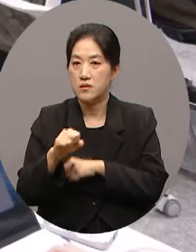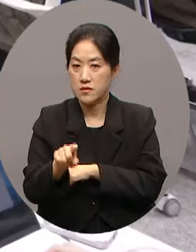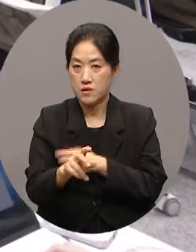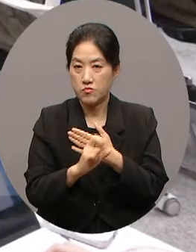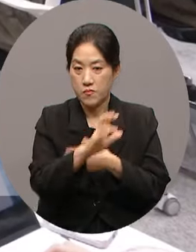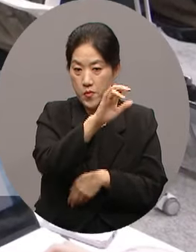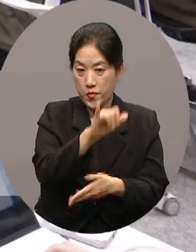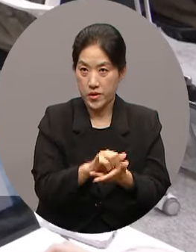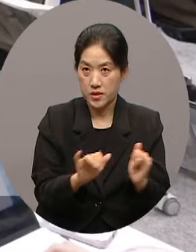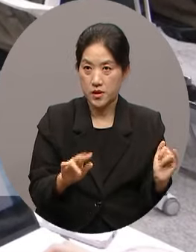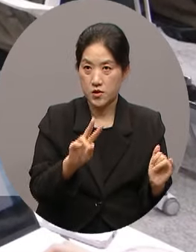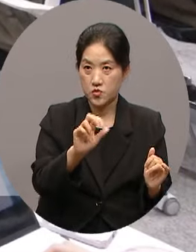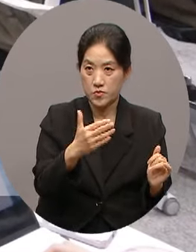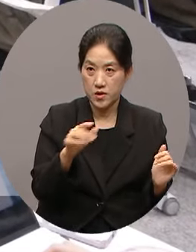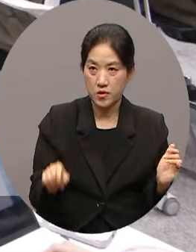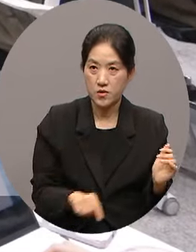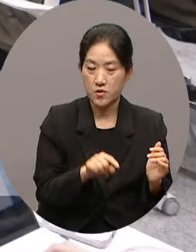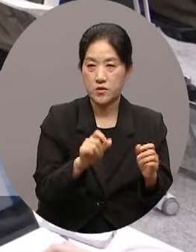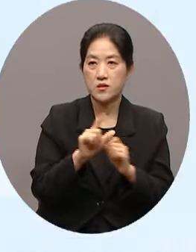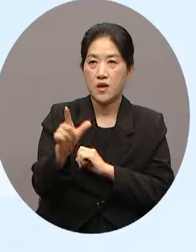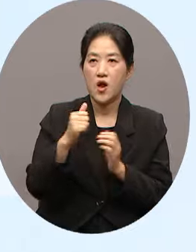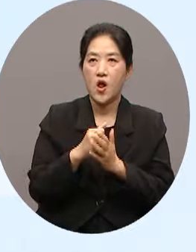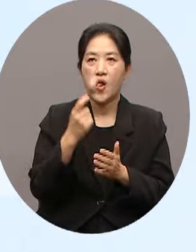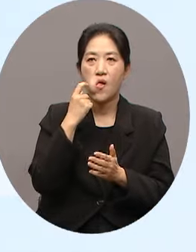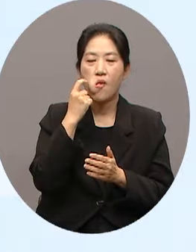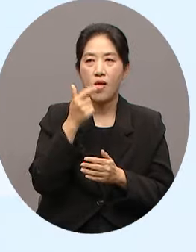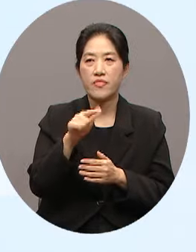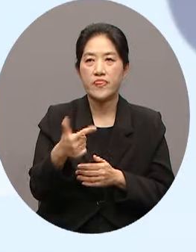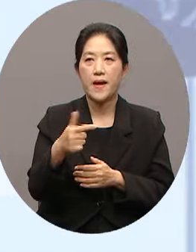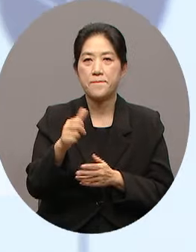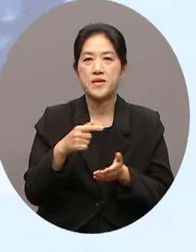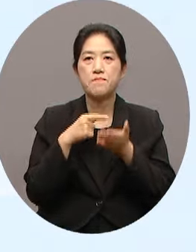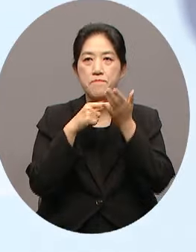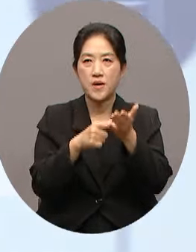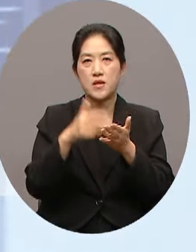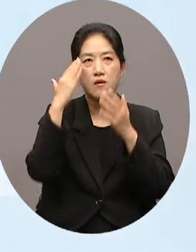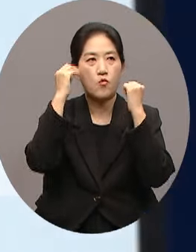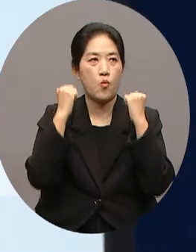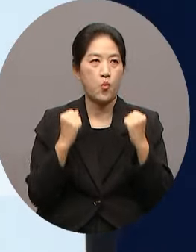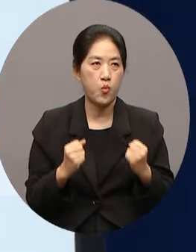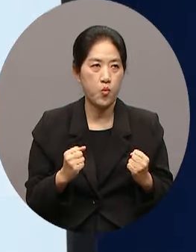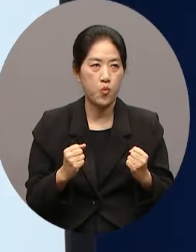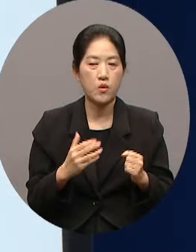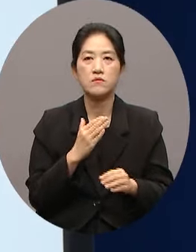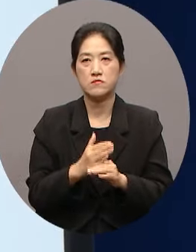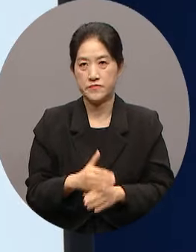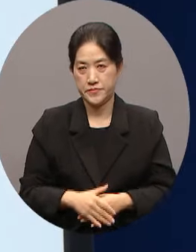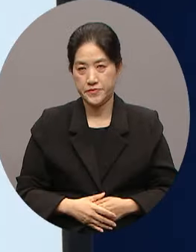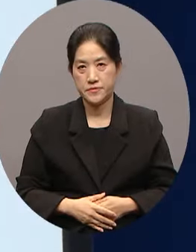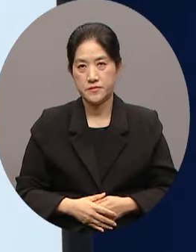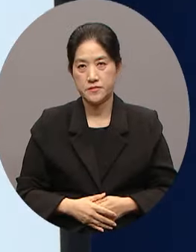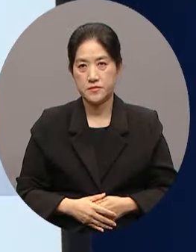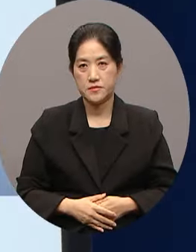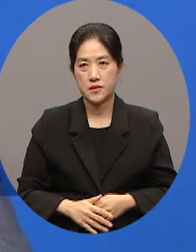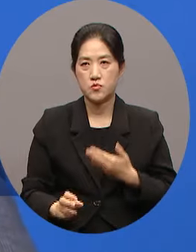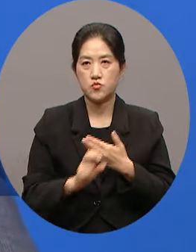불법입국자 29명 가운데 대다수는 허위 남민 신청을 통해 국내에 머물고 있는 것으로습니다